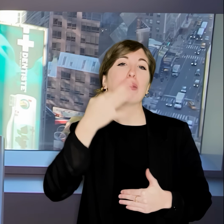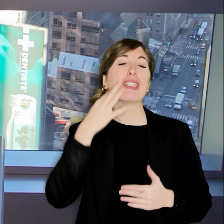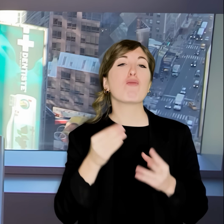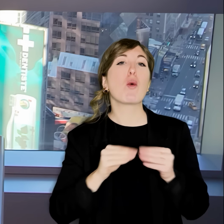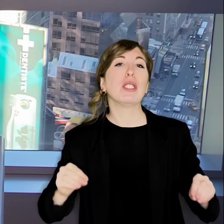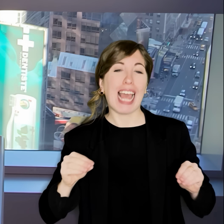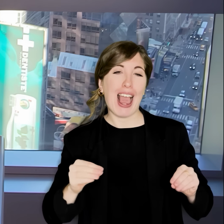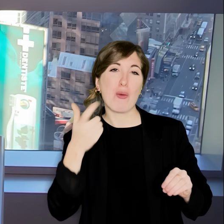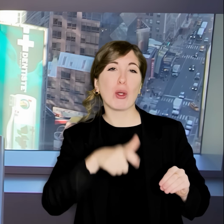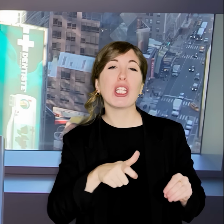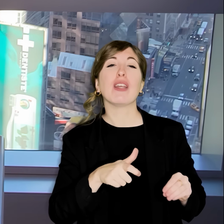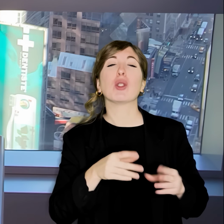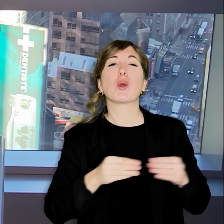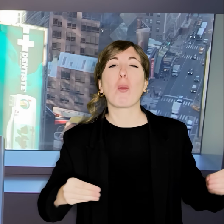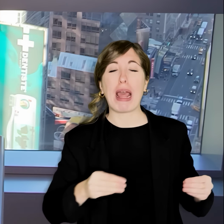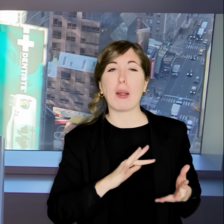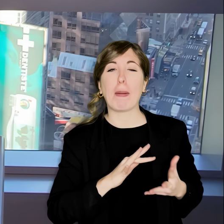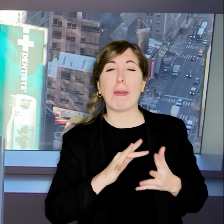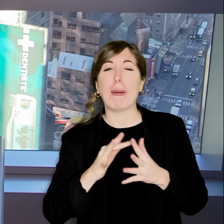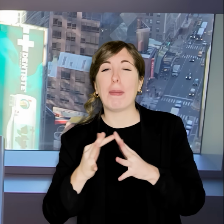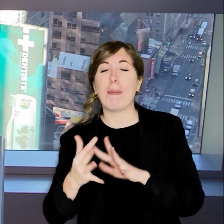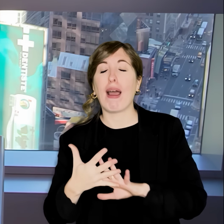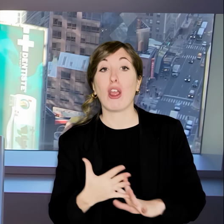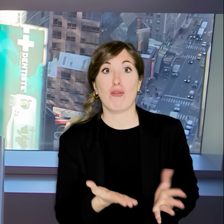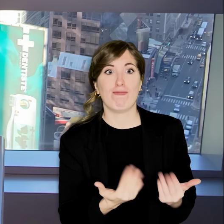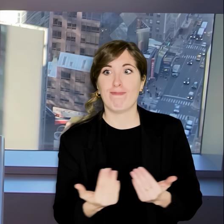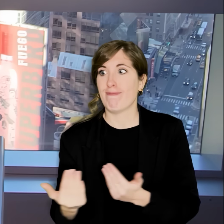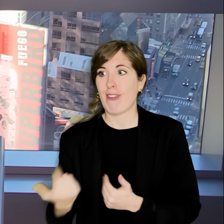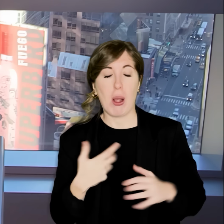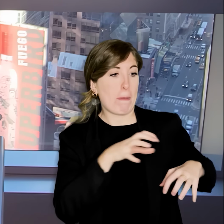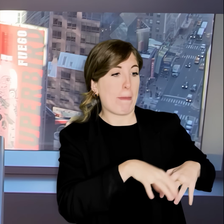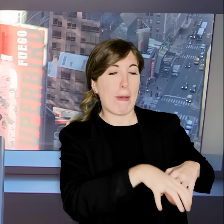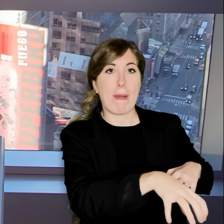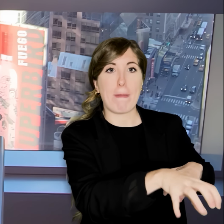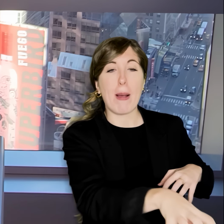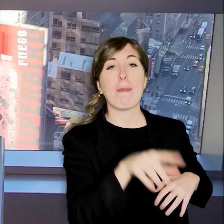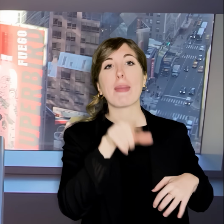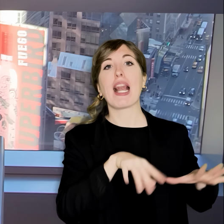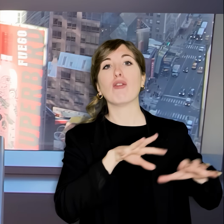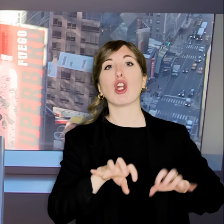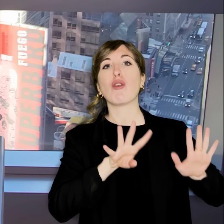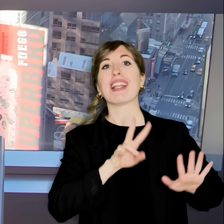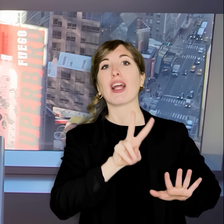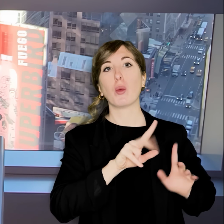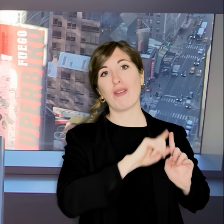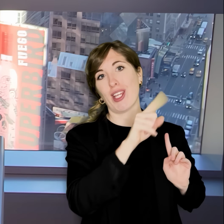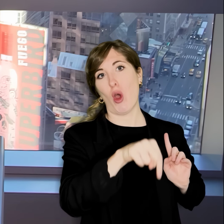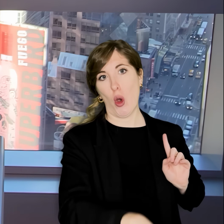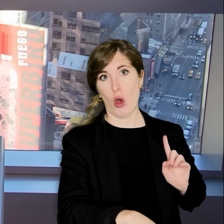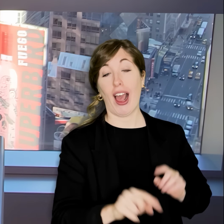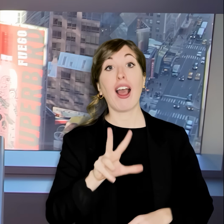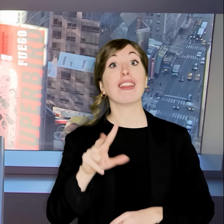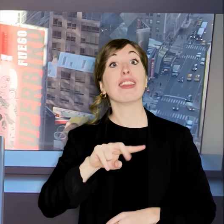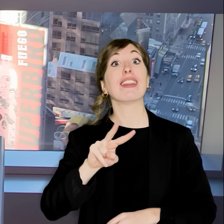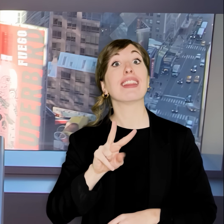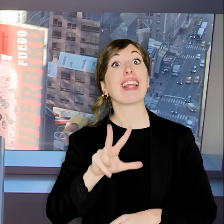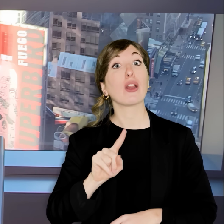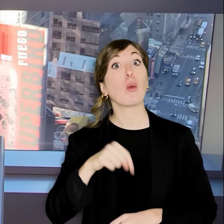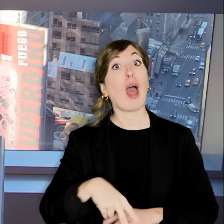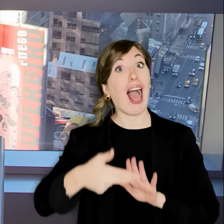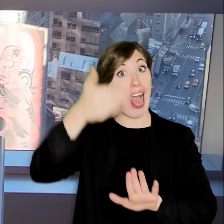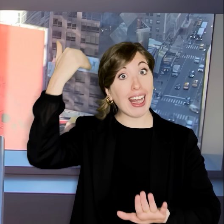Diciamo in qualche modo messi uno vicino all'altro dal 1992 quindi parliamo di 31 anni fa quando In Italia c'è stato il